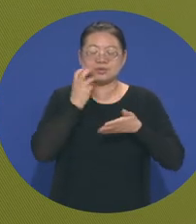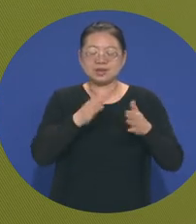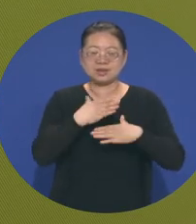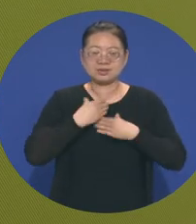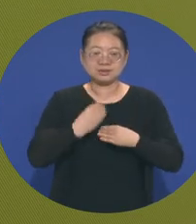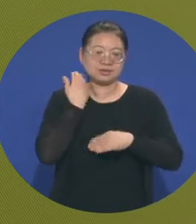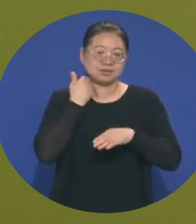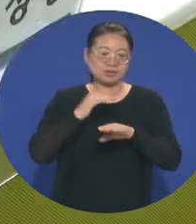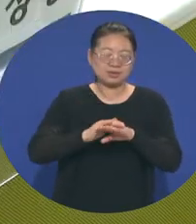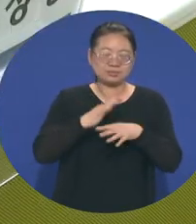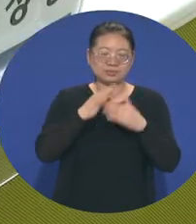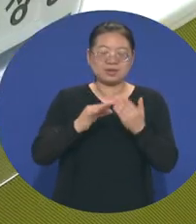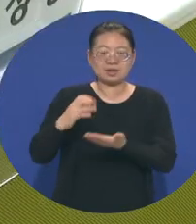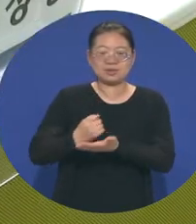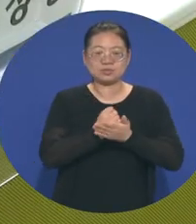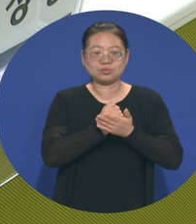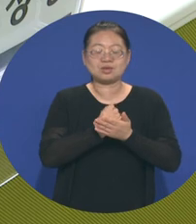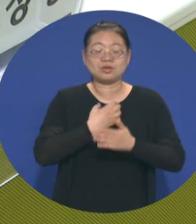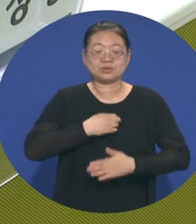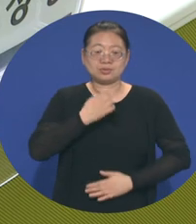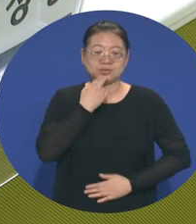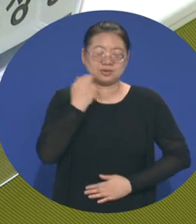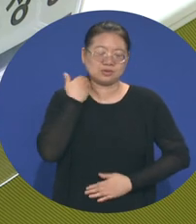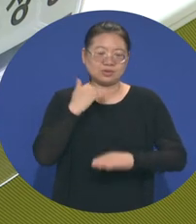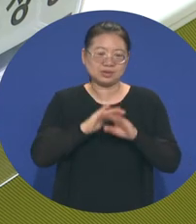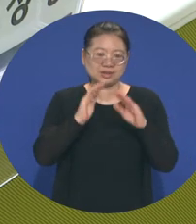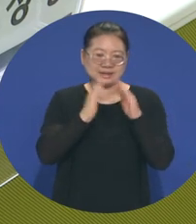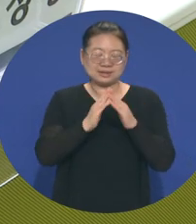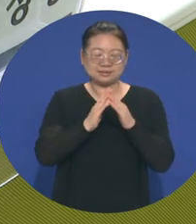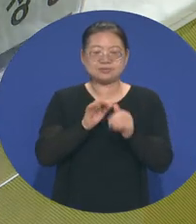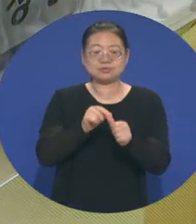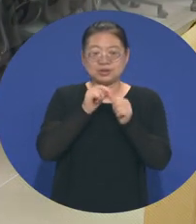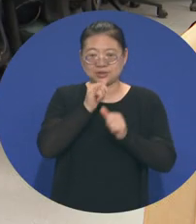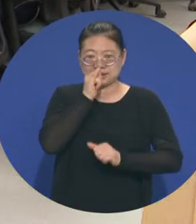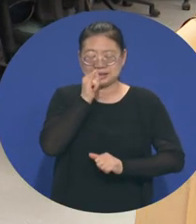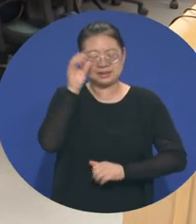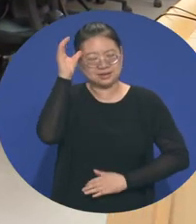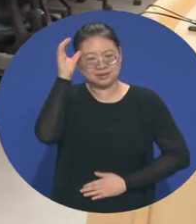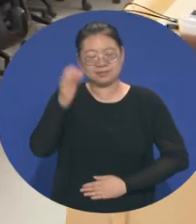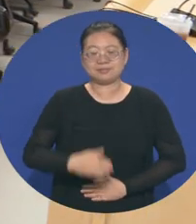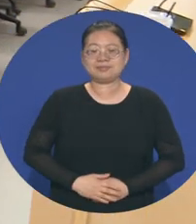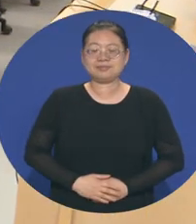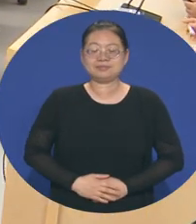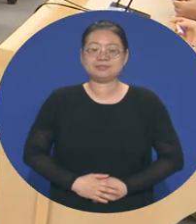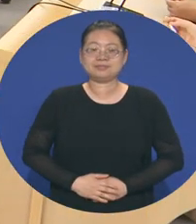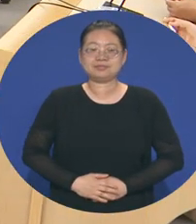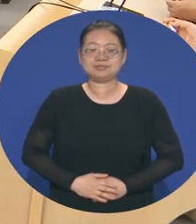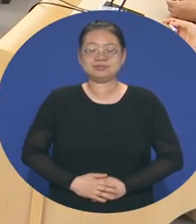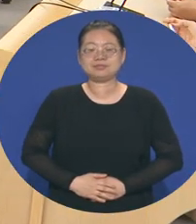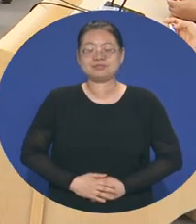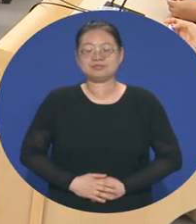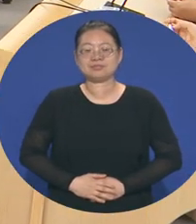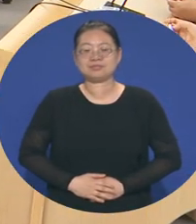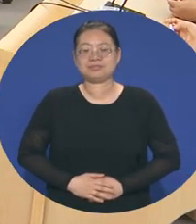안전 전세 프로젝트로 걱정 없이 전세 찍고 하는 경기도를 기대해 봅니다 GTV 뉴스 이슬입니다대을